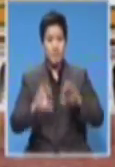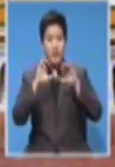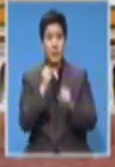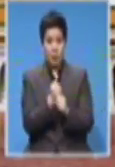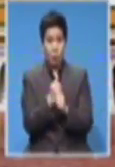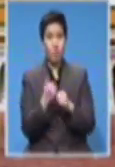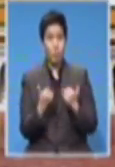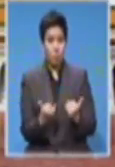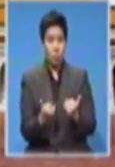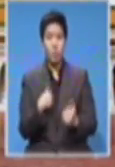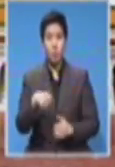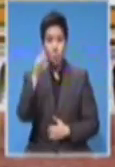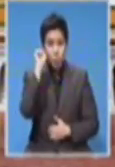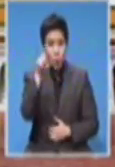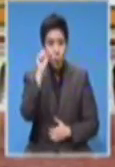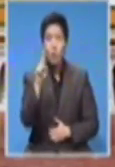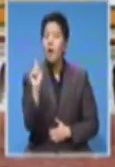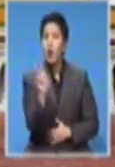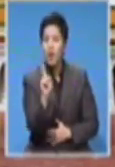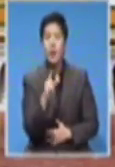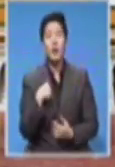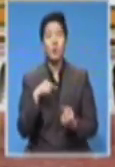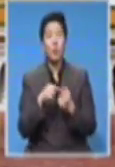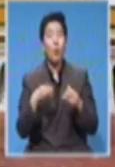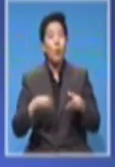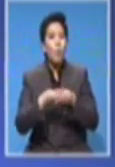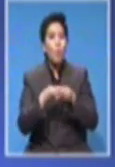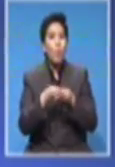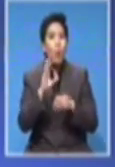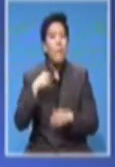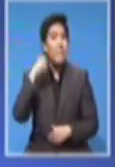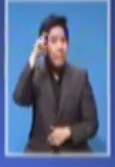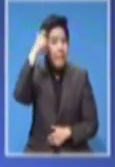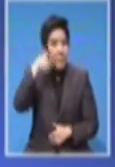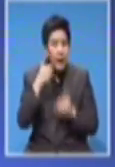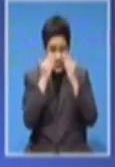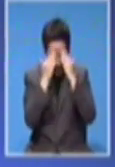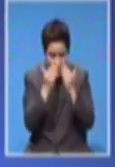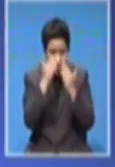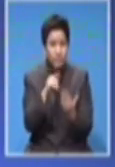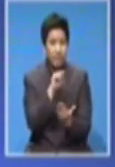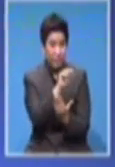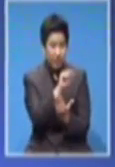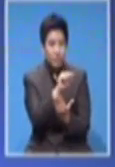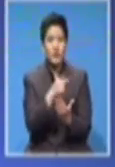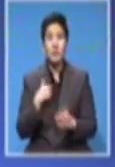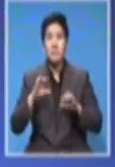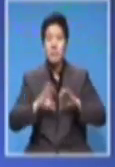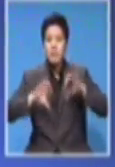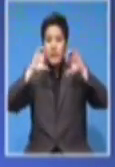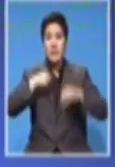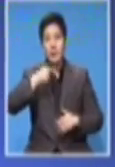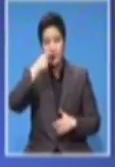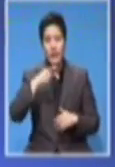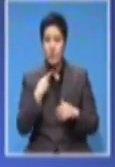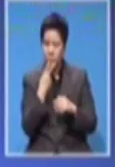ในขณะนี้ด้วยความเร่งด่วนนะครับก็เรื่องชาวโรฮิงญานะครับรัฐบาลไทยได้มีความชัดเจนในการกำหนดความ